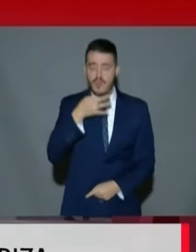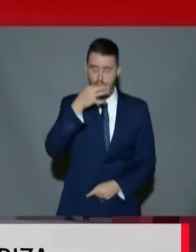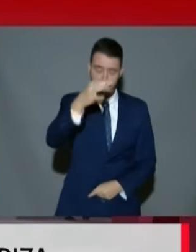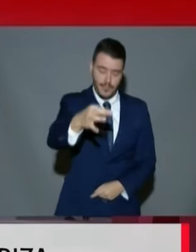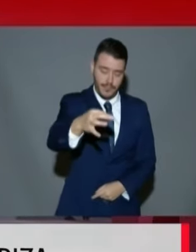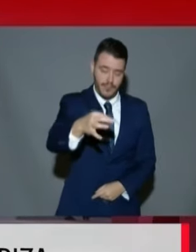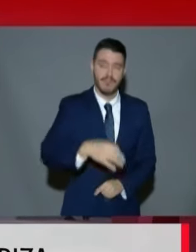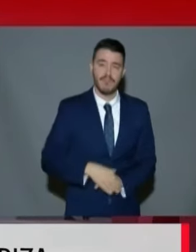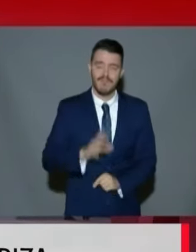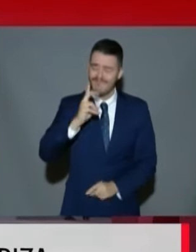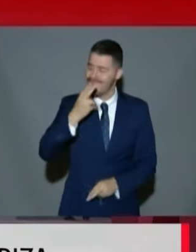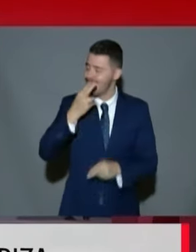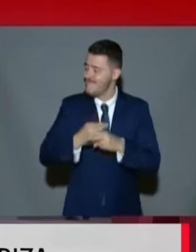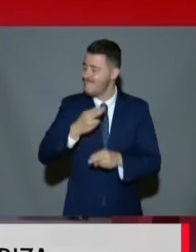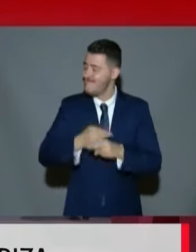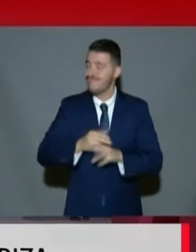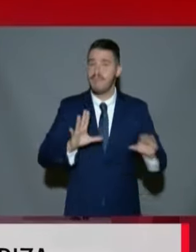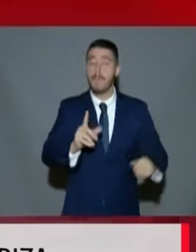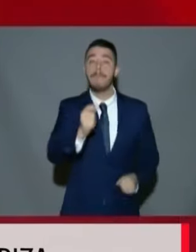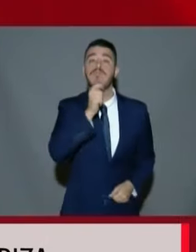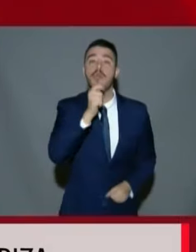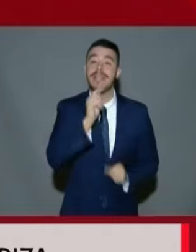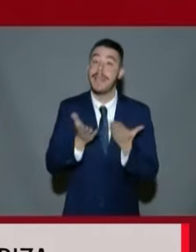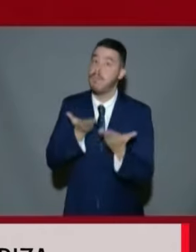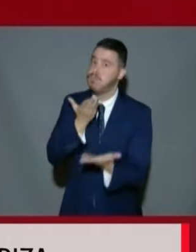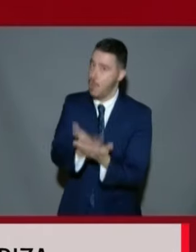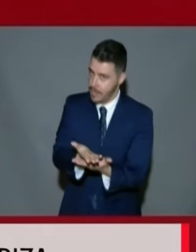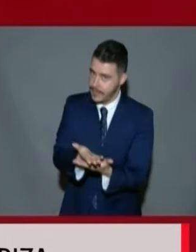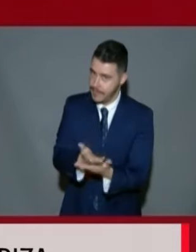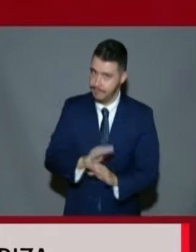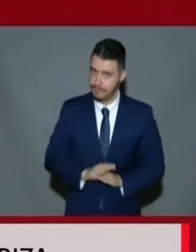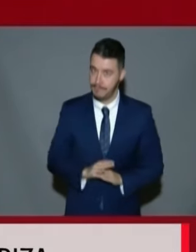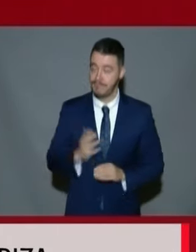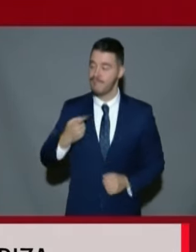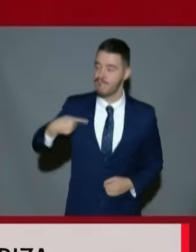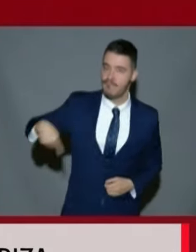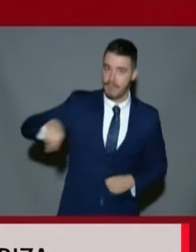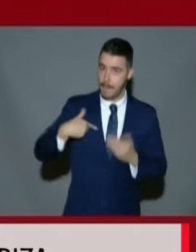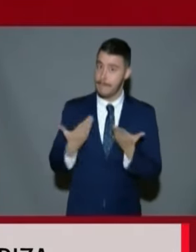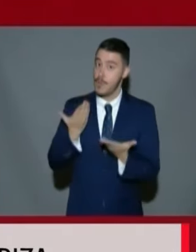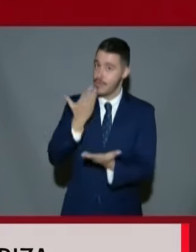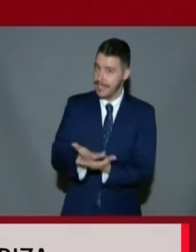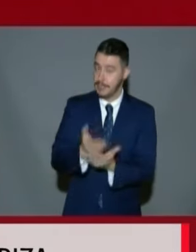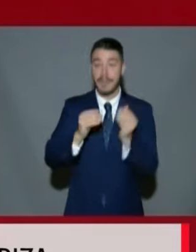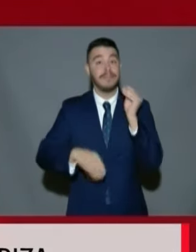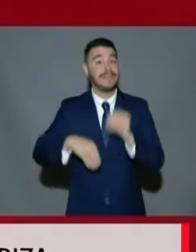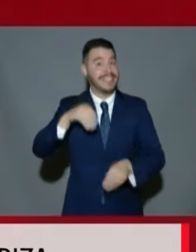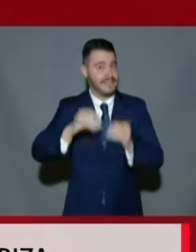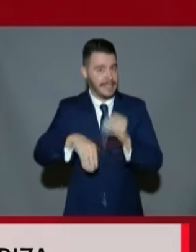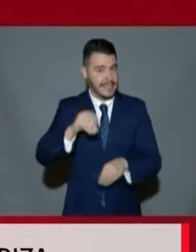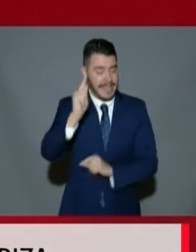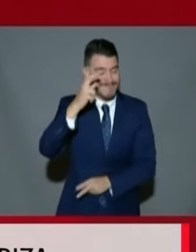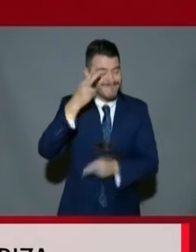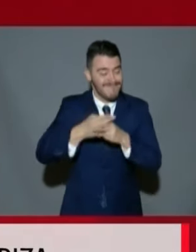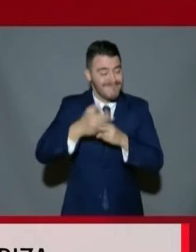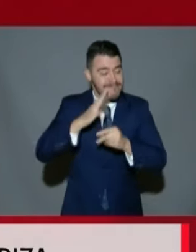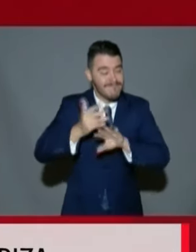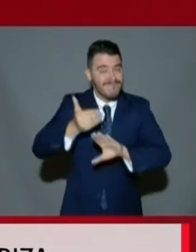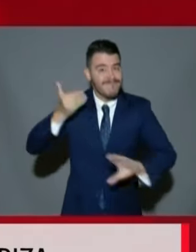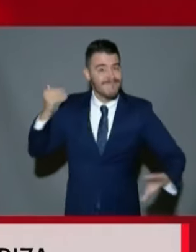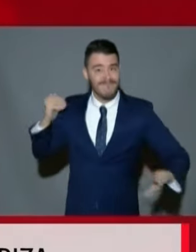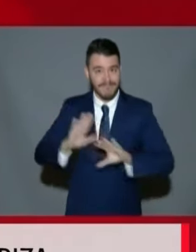μικρή, αλλά πολύ σημαντική πολιτική πρόταση. Προτείνουμε λοιπόν να ψηφιστεί, πριν από τίποτε άλλο και